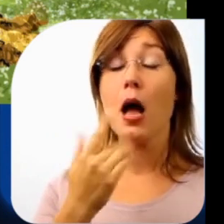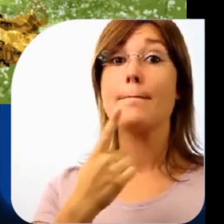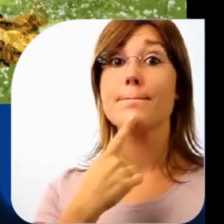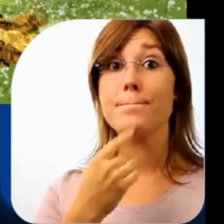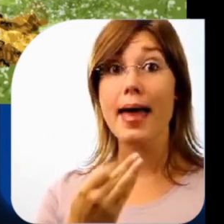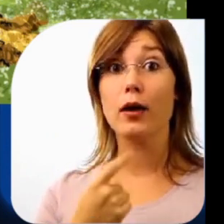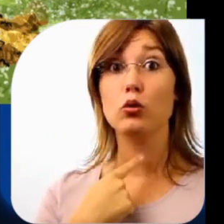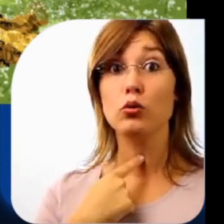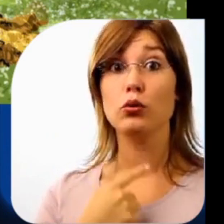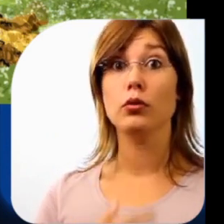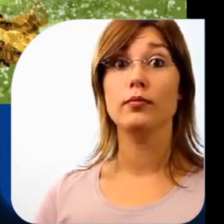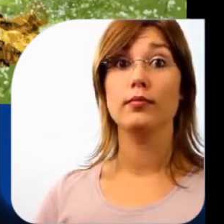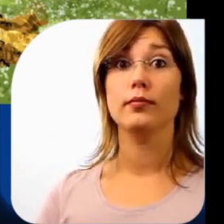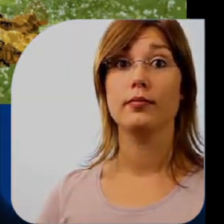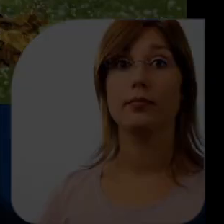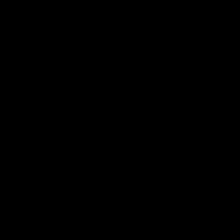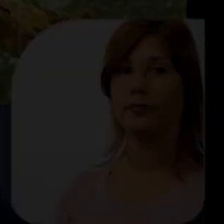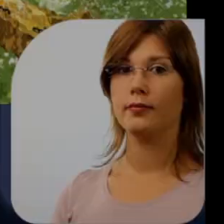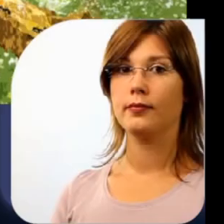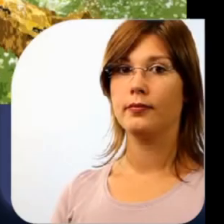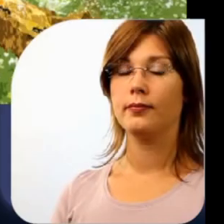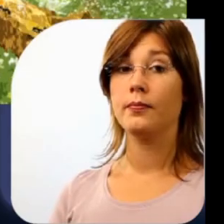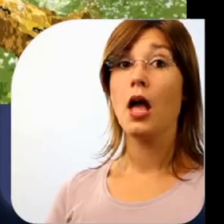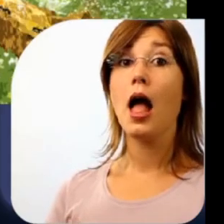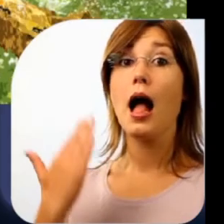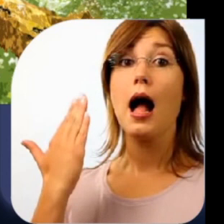était perdue.